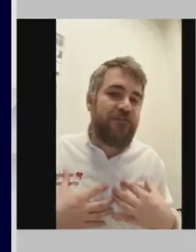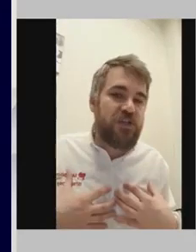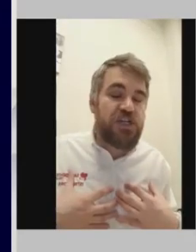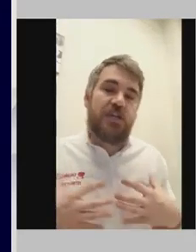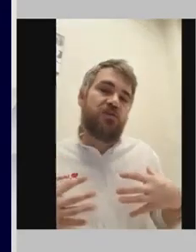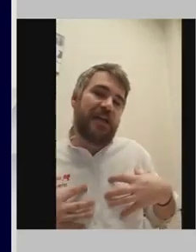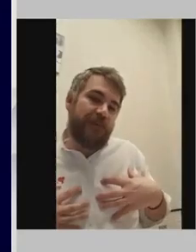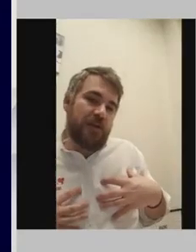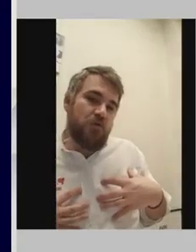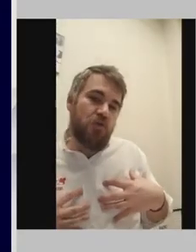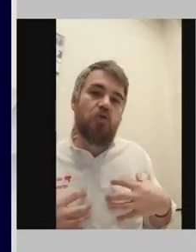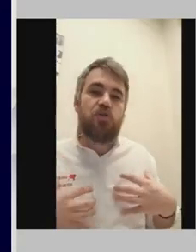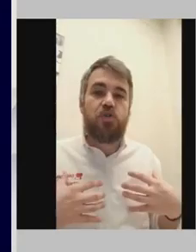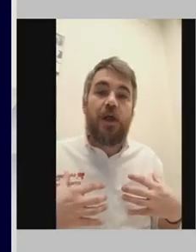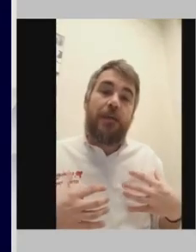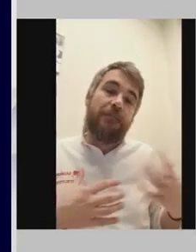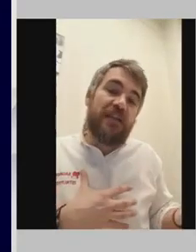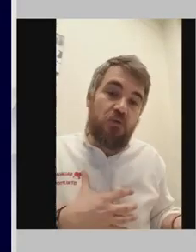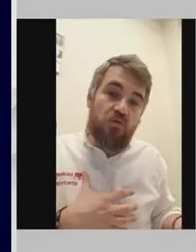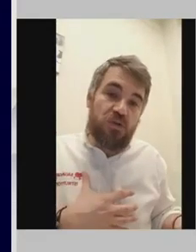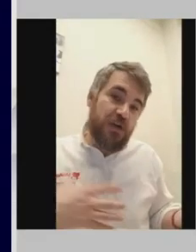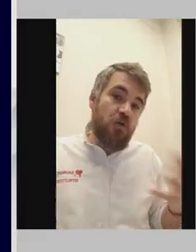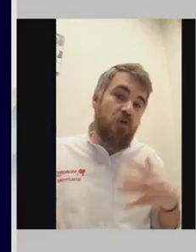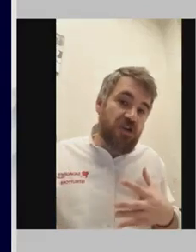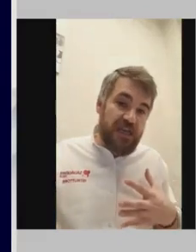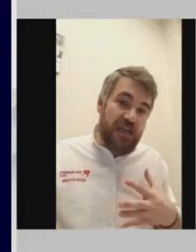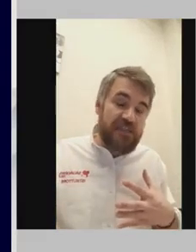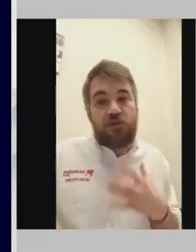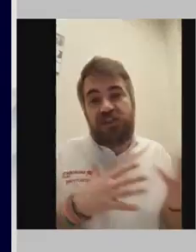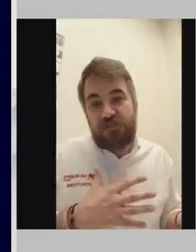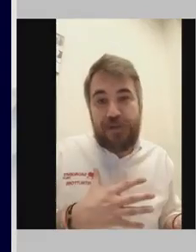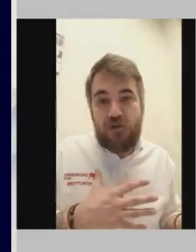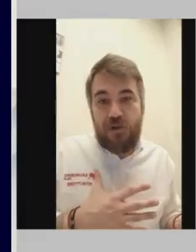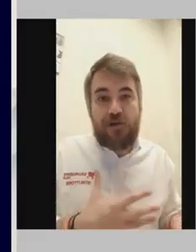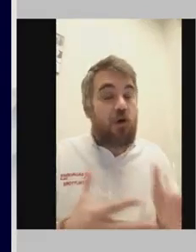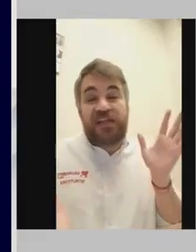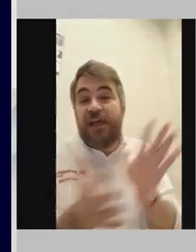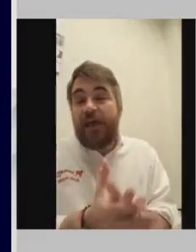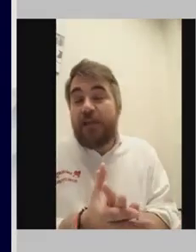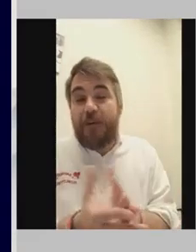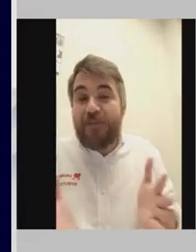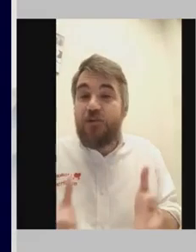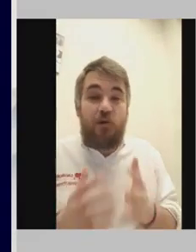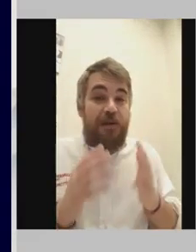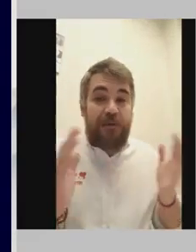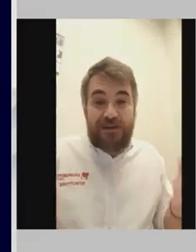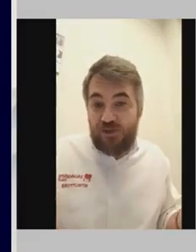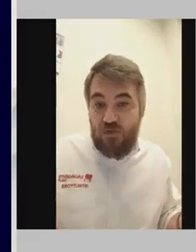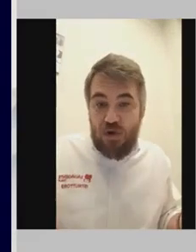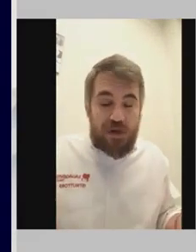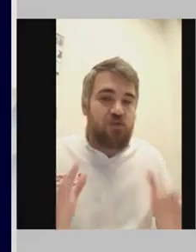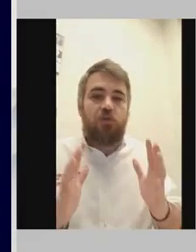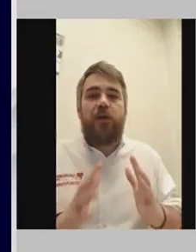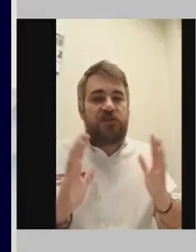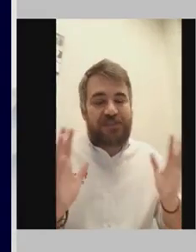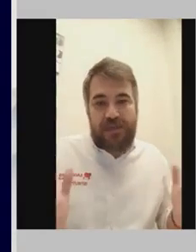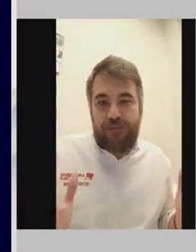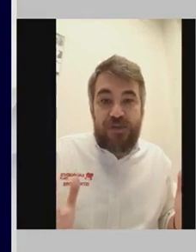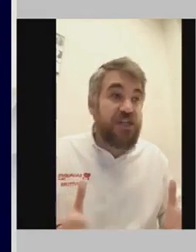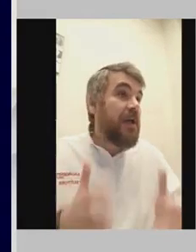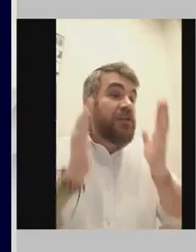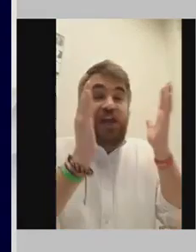ma mi avvicino, sarà pericoloso, mi denunciano, cosa rischio se sbaglio qualcosa. Il bambino lo ha imparato a scuola, sono due